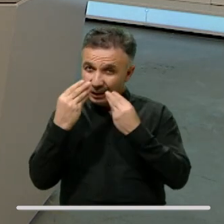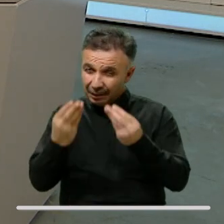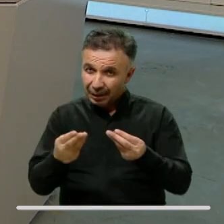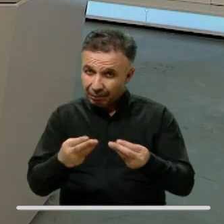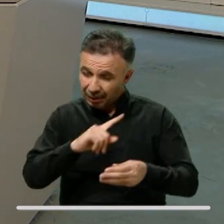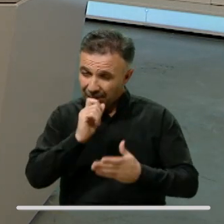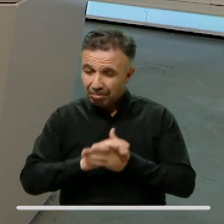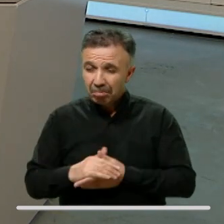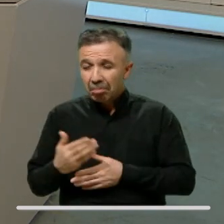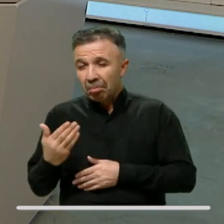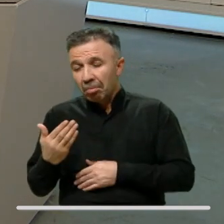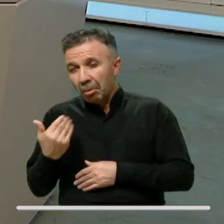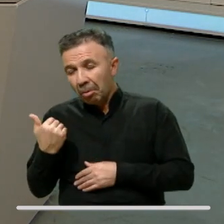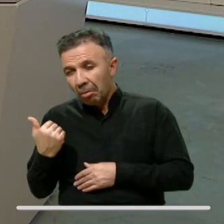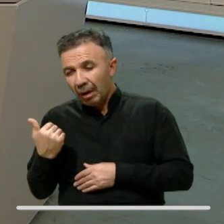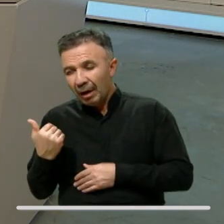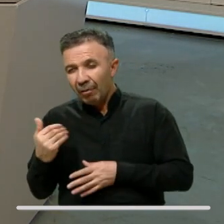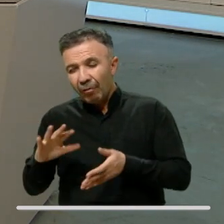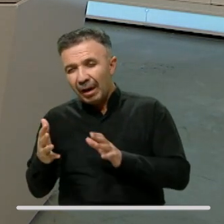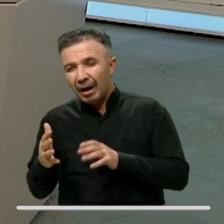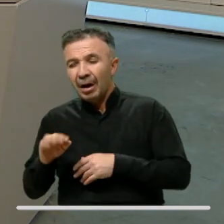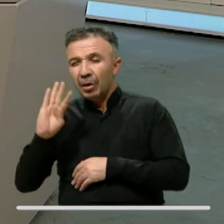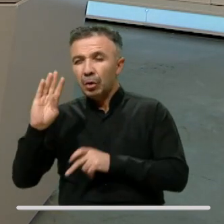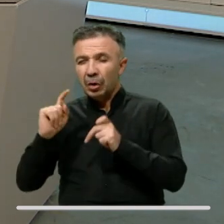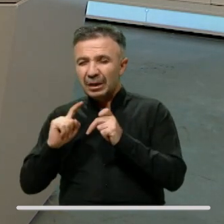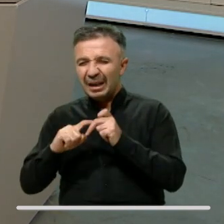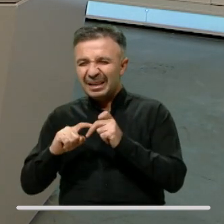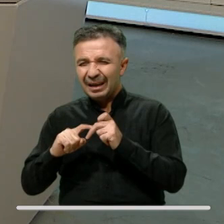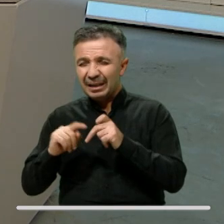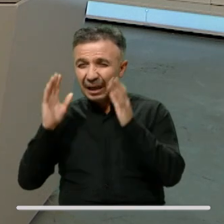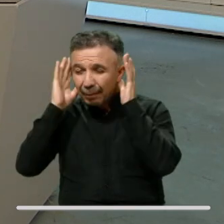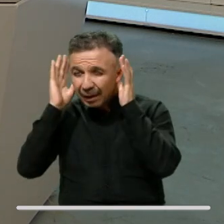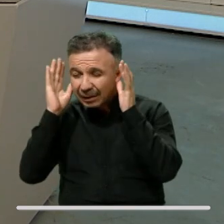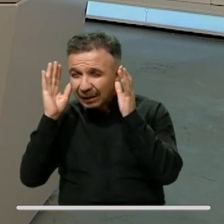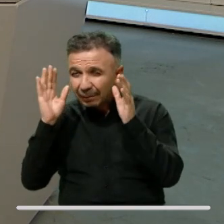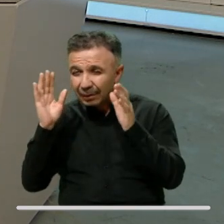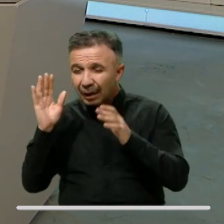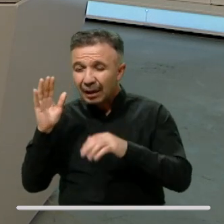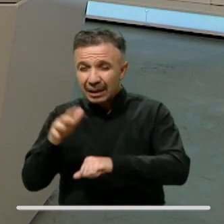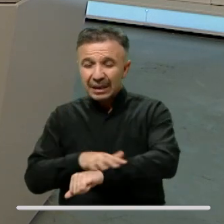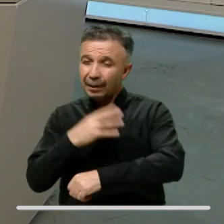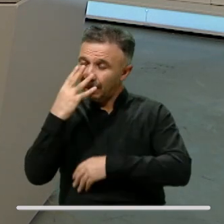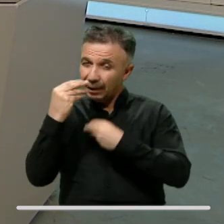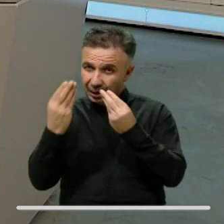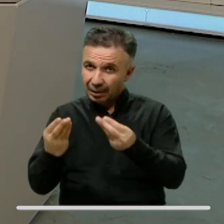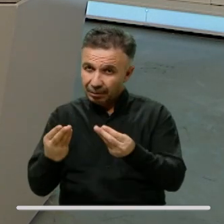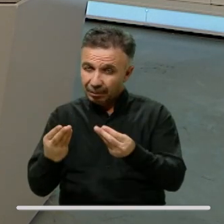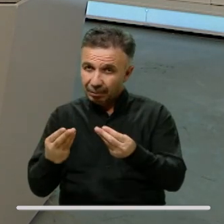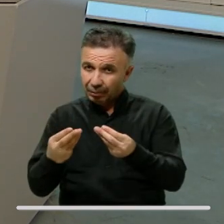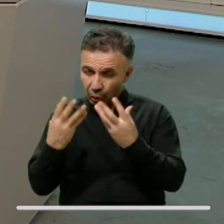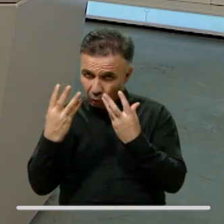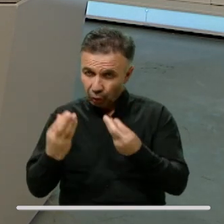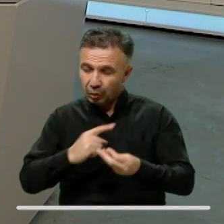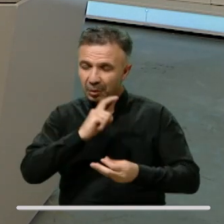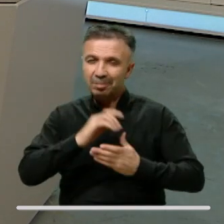yoksa dört rekat namaz kılıp da sevabını bağışlamak mı iyi? Hangisi daha sevaptır?